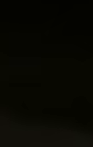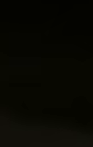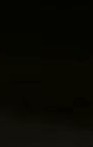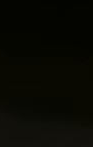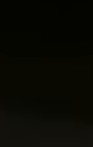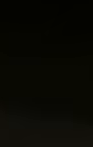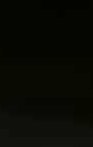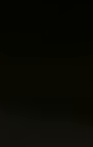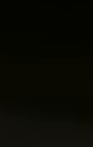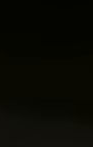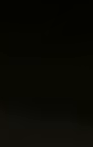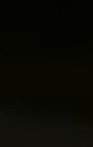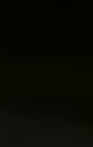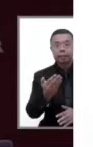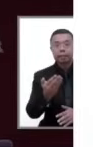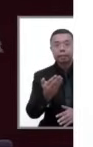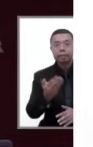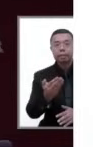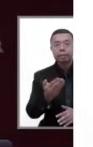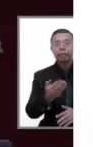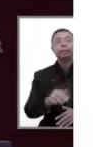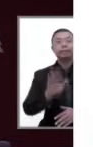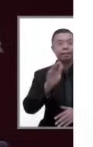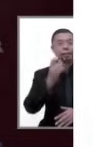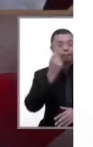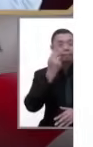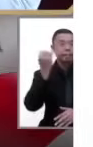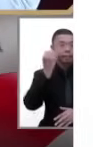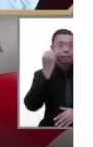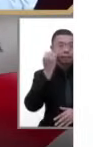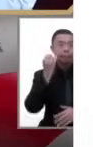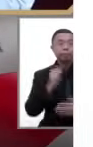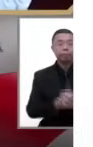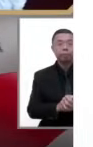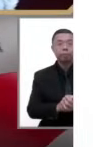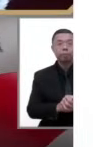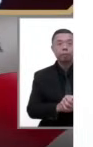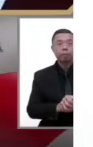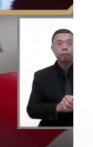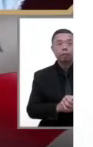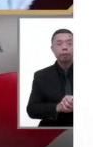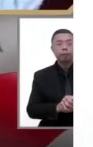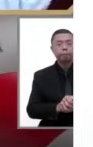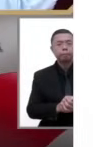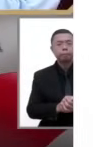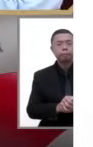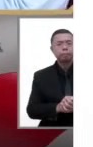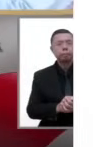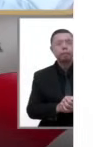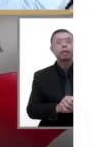presiden dan kalau soal istilah-istilah itu eh meskipun dianggap Mas Gibran tidak menjawab